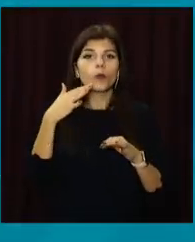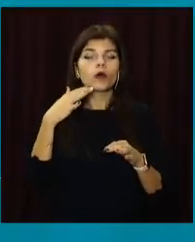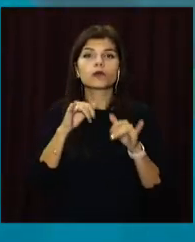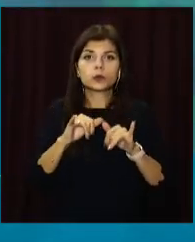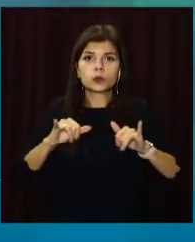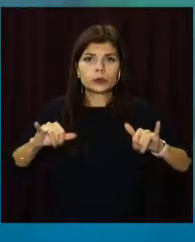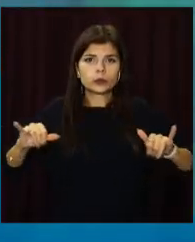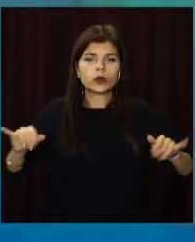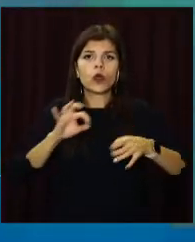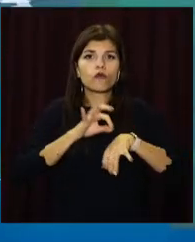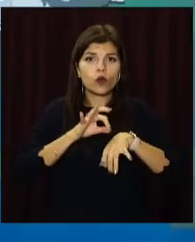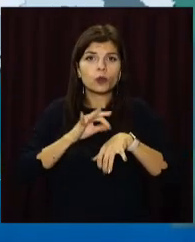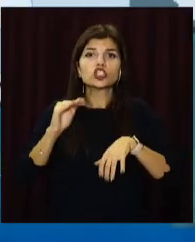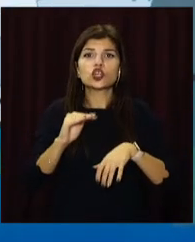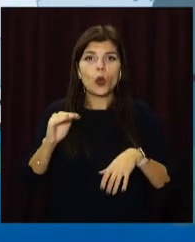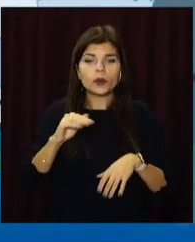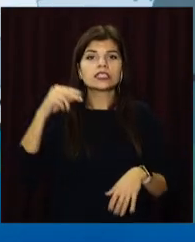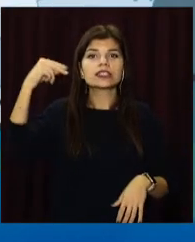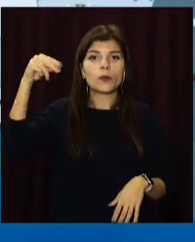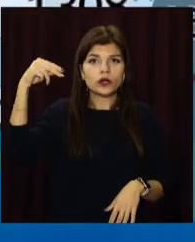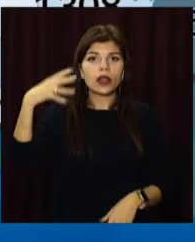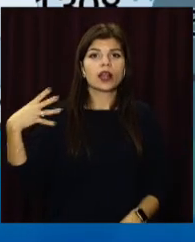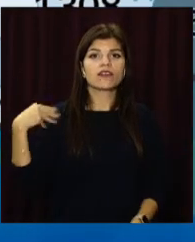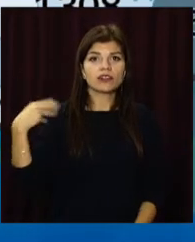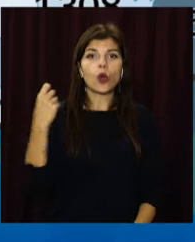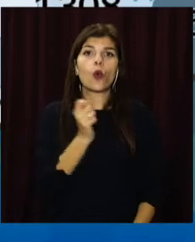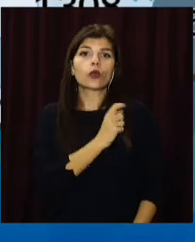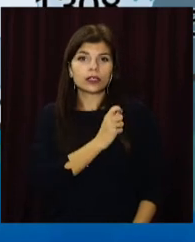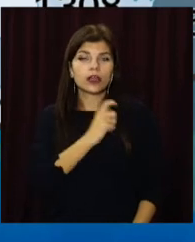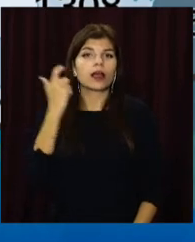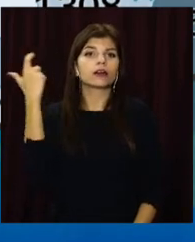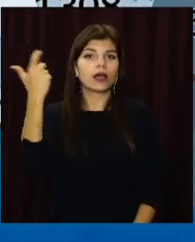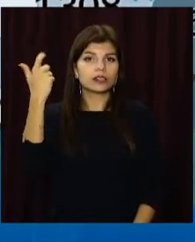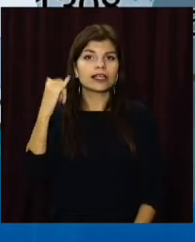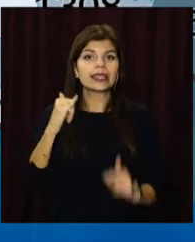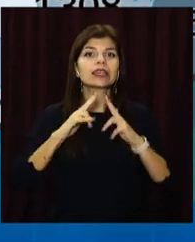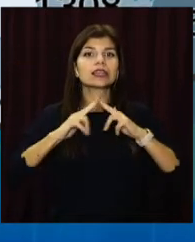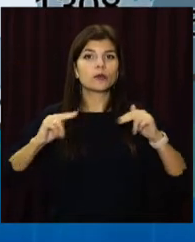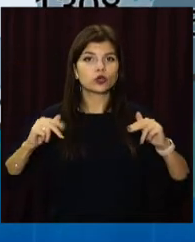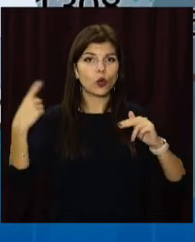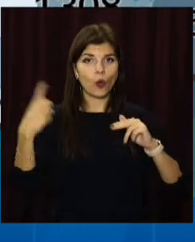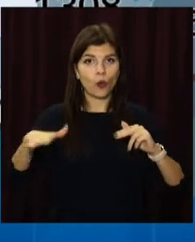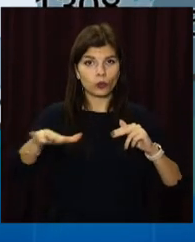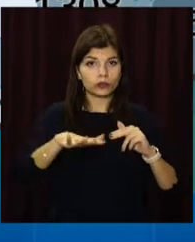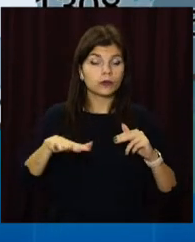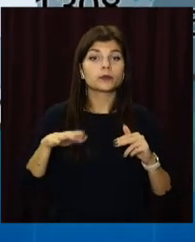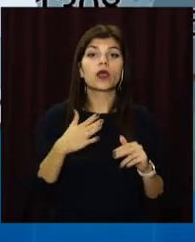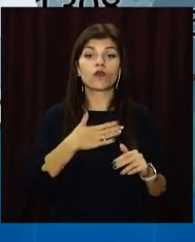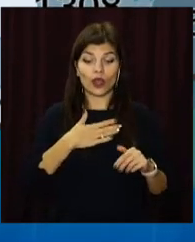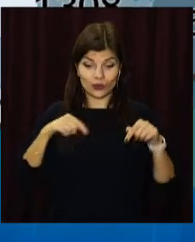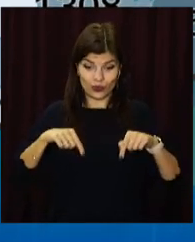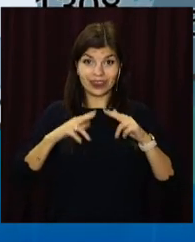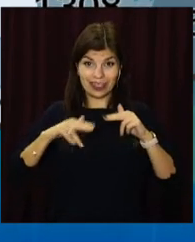темпами розповсюдження хвороби – Житомирська, Запорізька, Львівська, Одеська, Харківська та Дніпропетровська області. У нашому